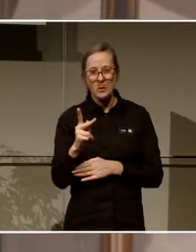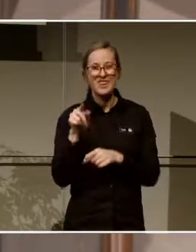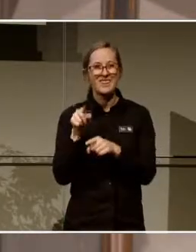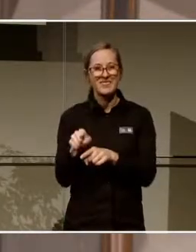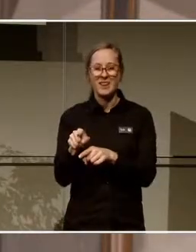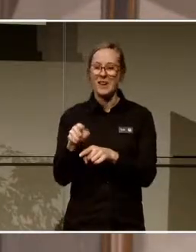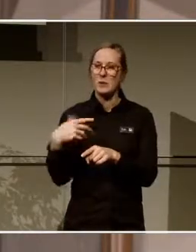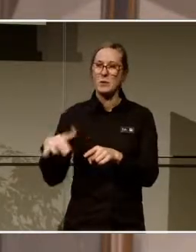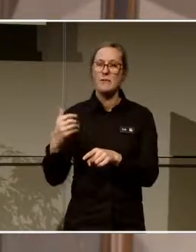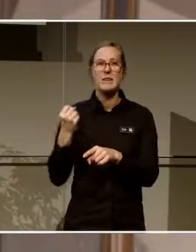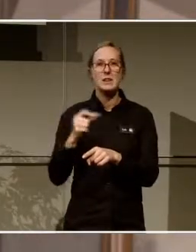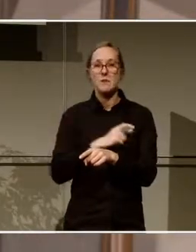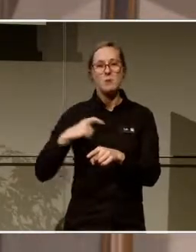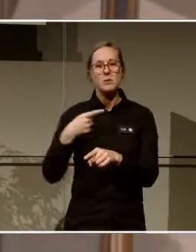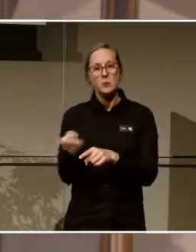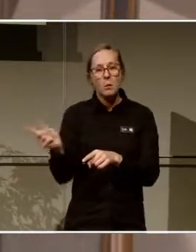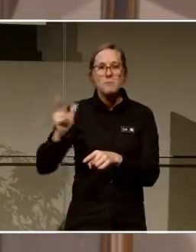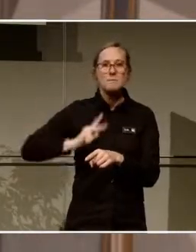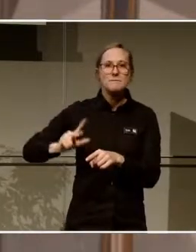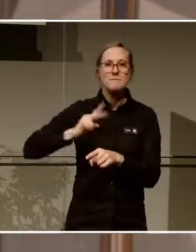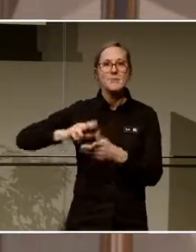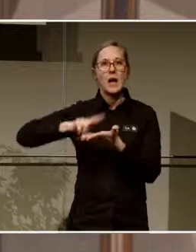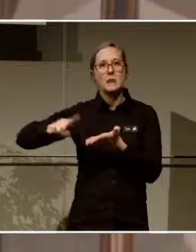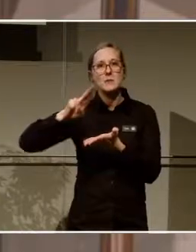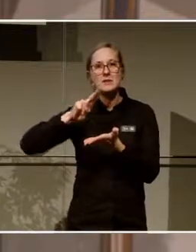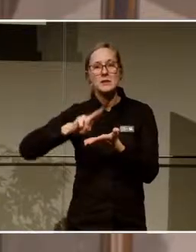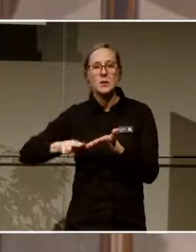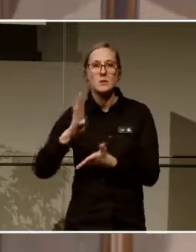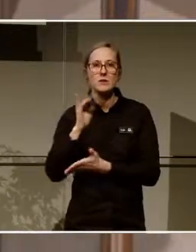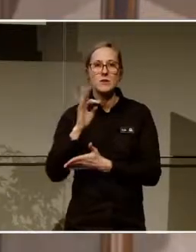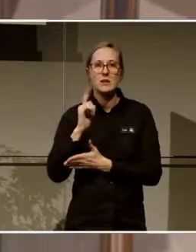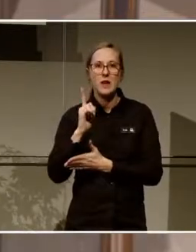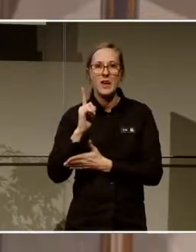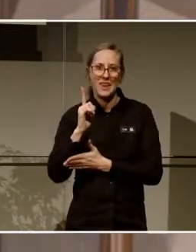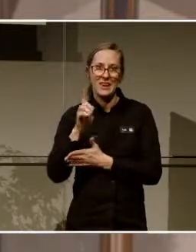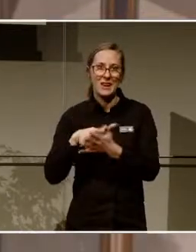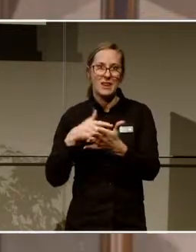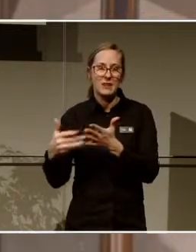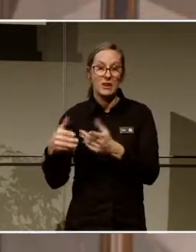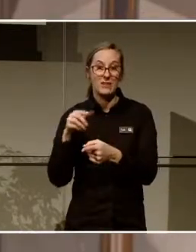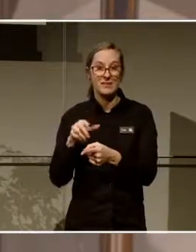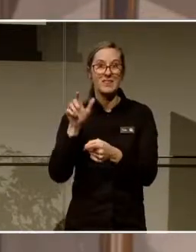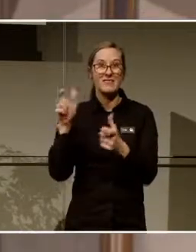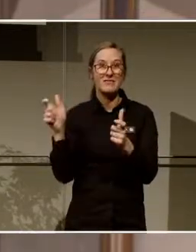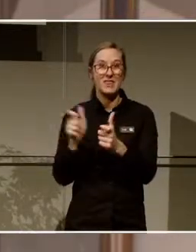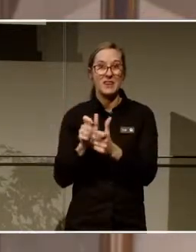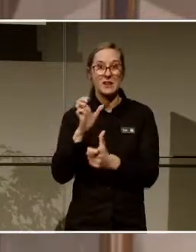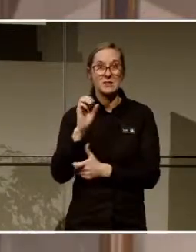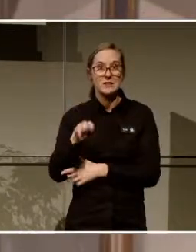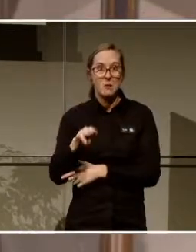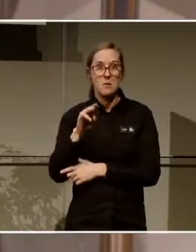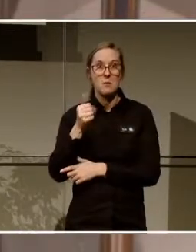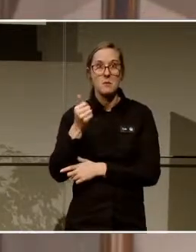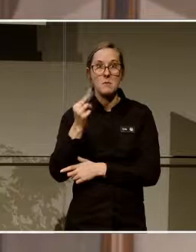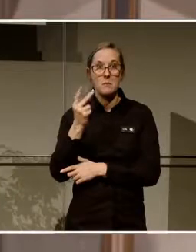som håller i DigiDel-nätverkets administration. Föreningen Sambruk kände inte jag till innan jag